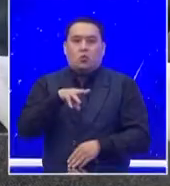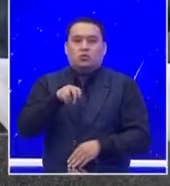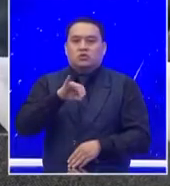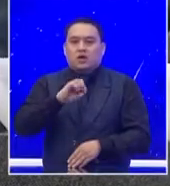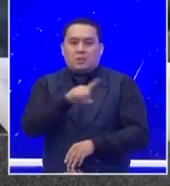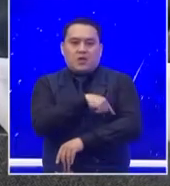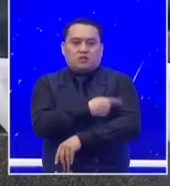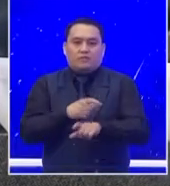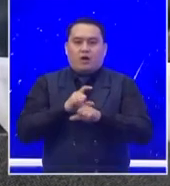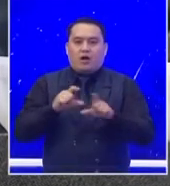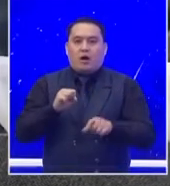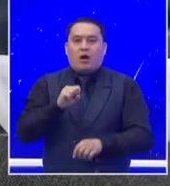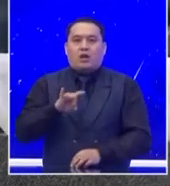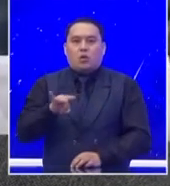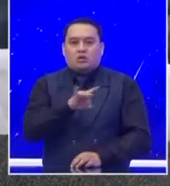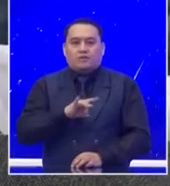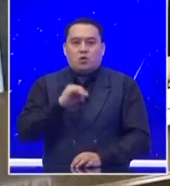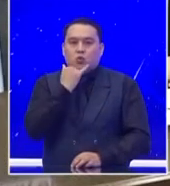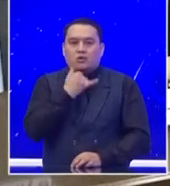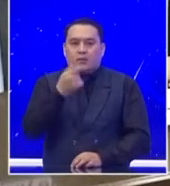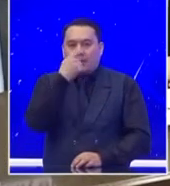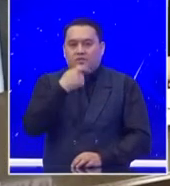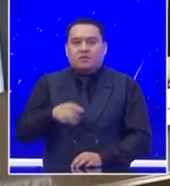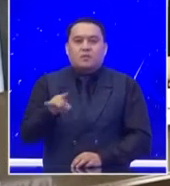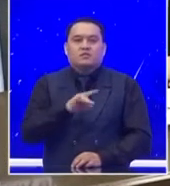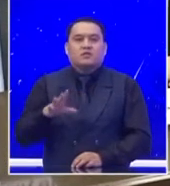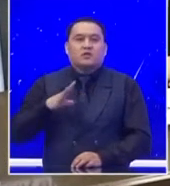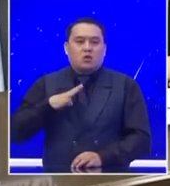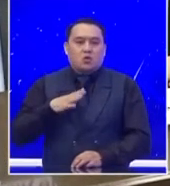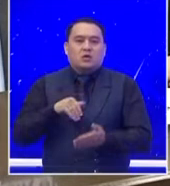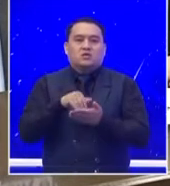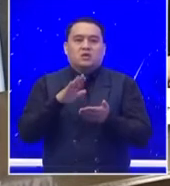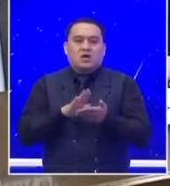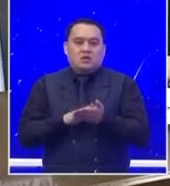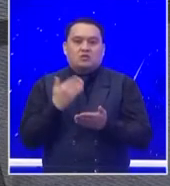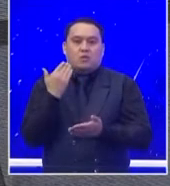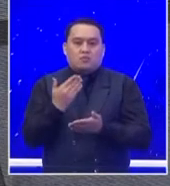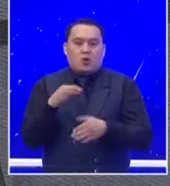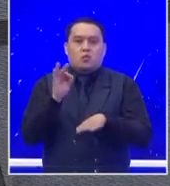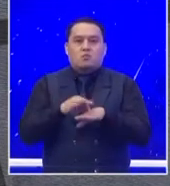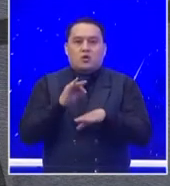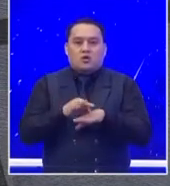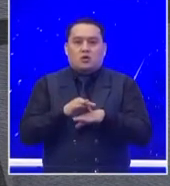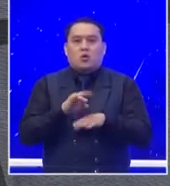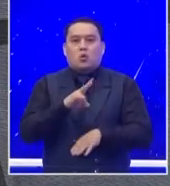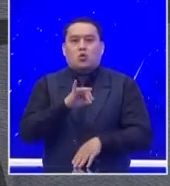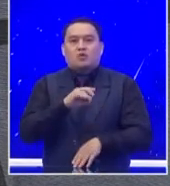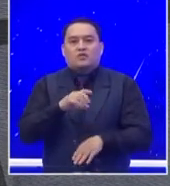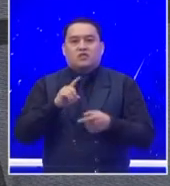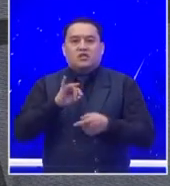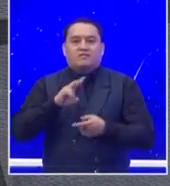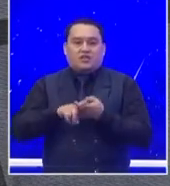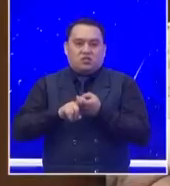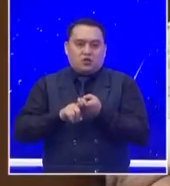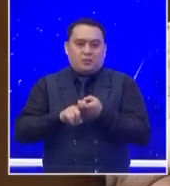и медицинских организаций Алакольского, Уйгурского, а также Панфиловского районов на случай регистрации больных коронавирусной